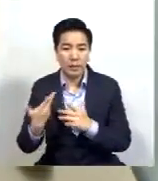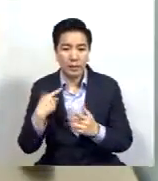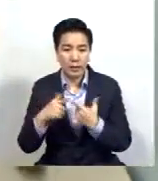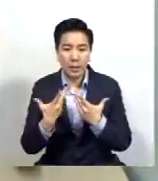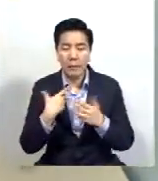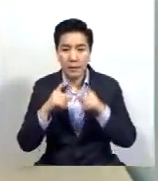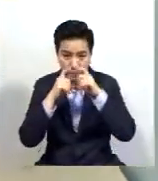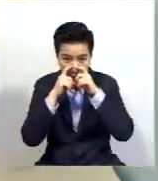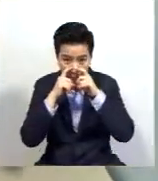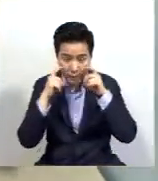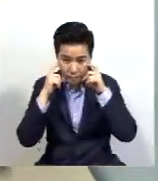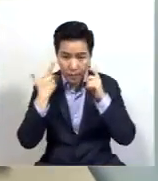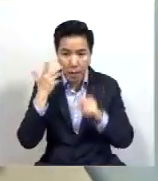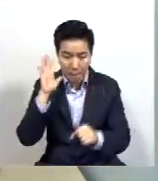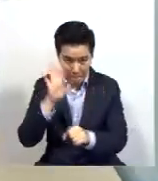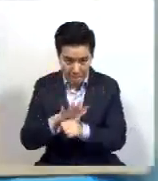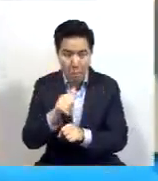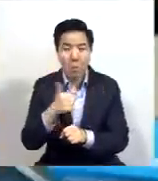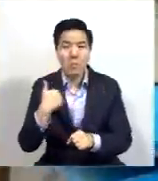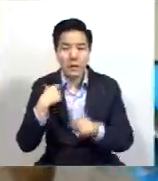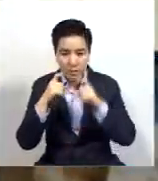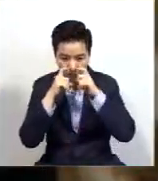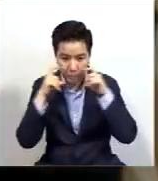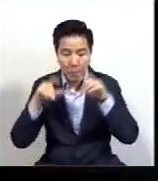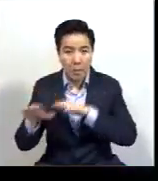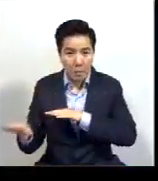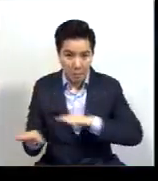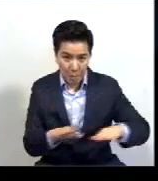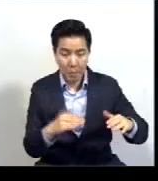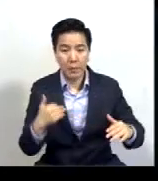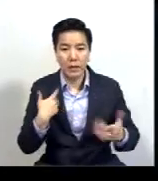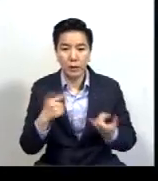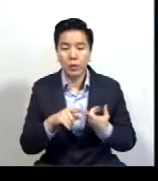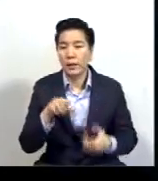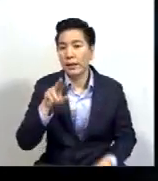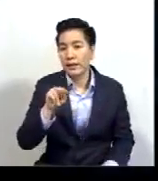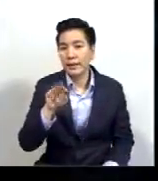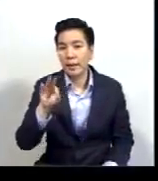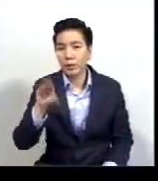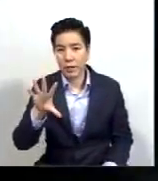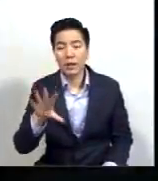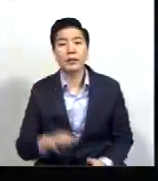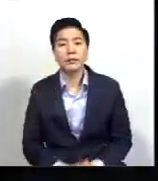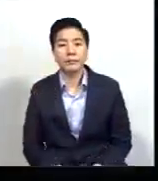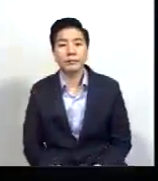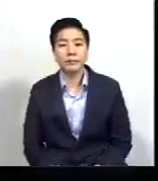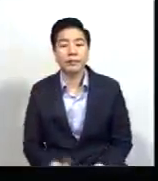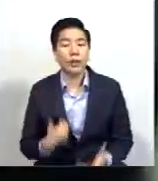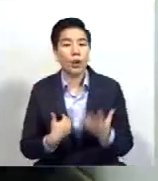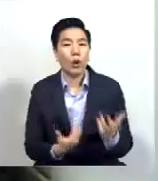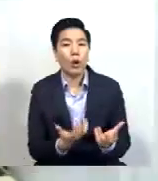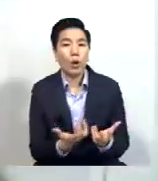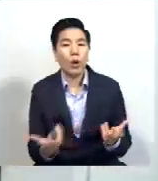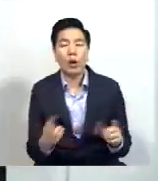มีแมสนะครับที่เราเตรียมไว้อย่างพร้อมนะครับแมส N95 นะครับแล้วก็มีอุปกรณ์ต่